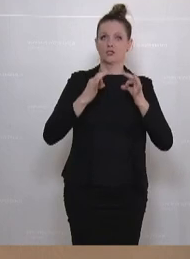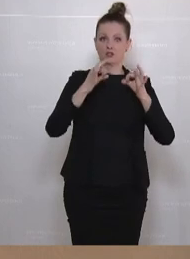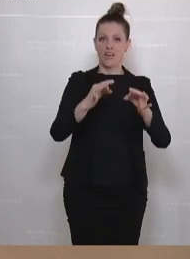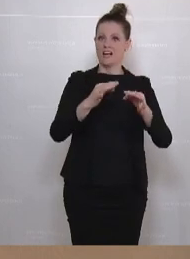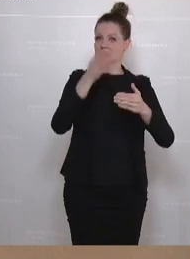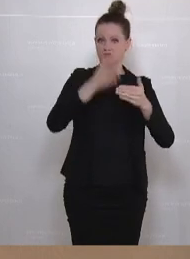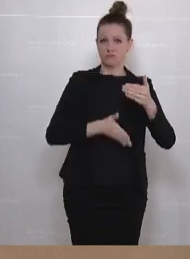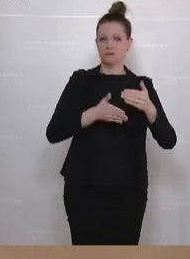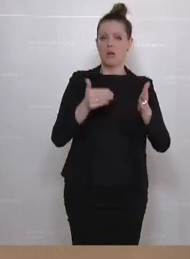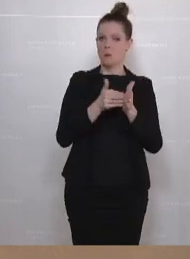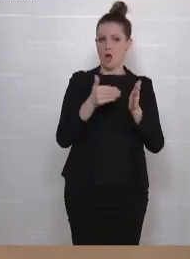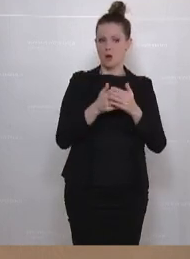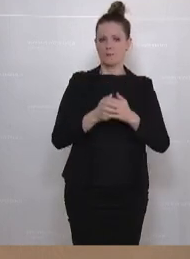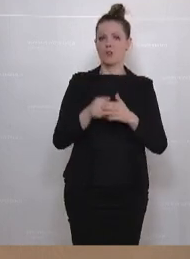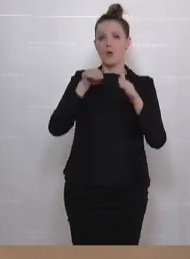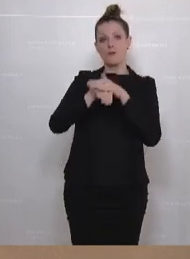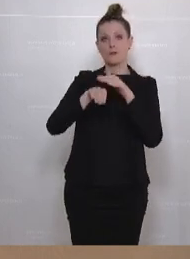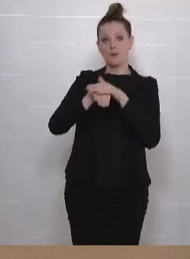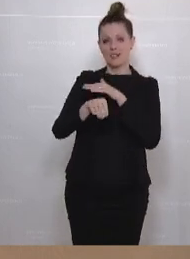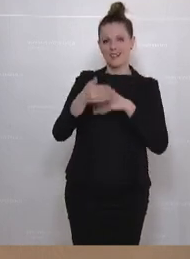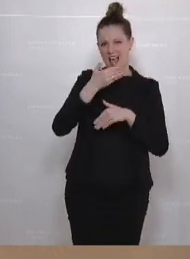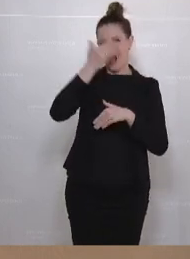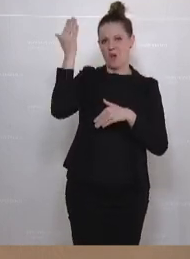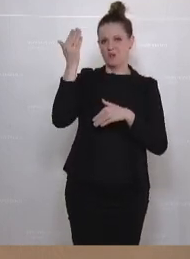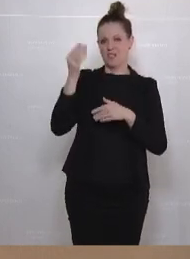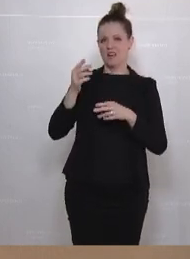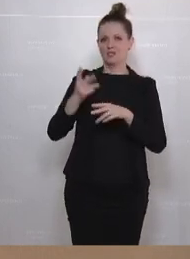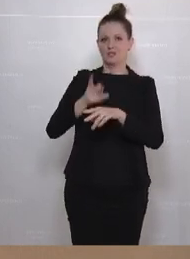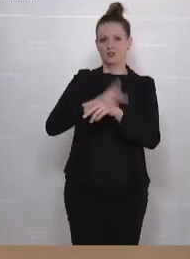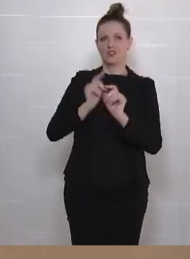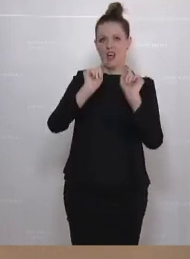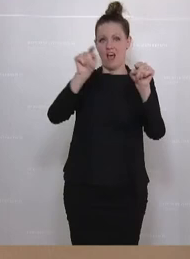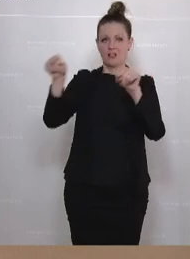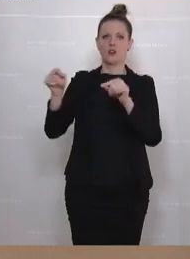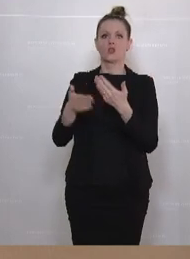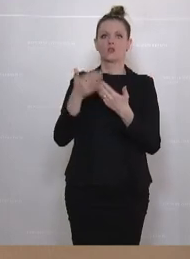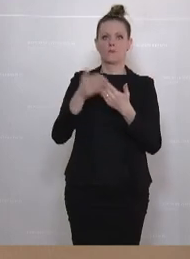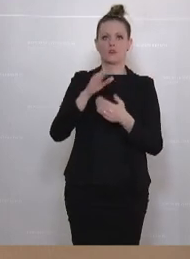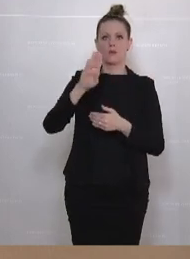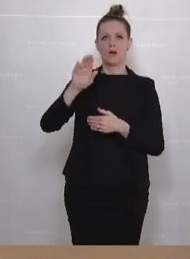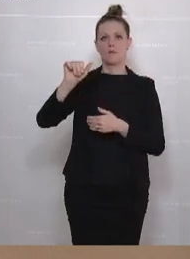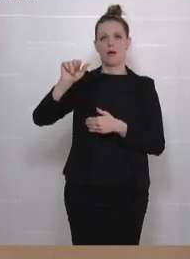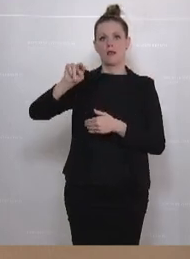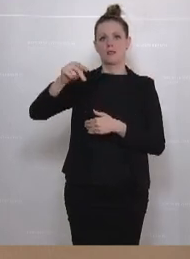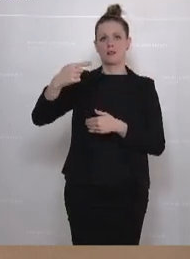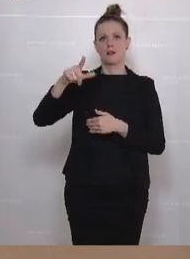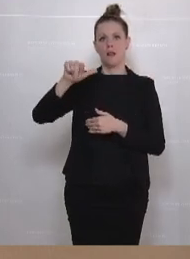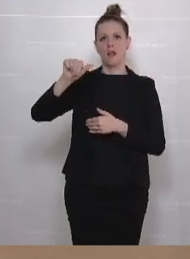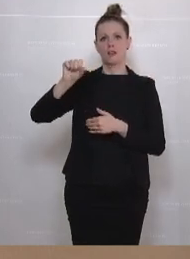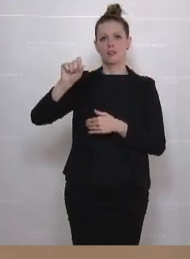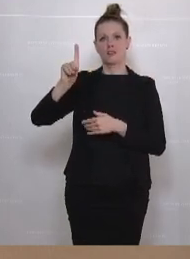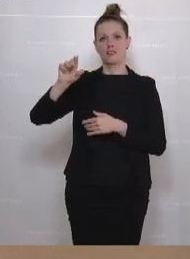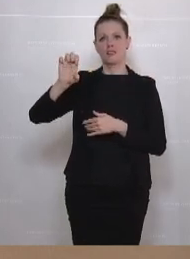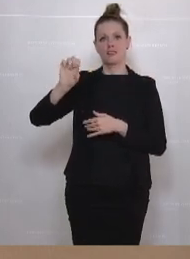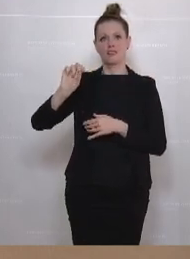findet. Was hingegen die Flüchtlinge in benachbarten Staaten, Bangladesch ist auch zu nennen, da ist, glaube ich, der Ansatz